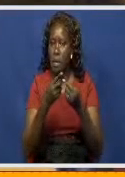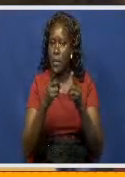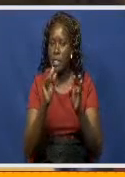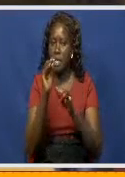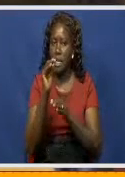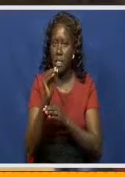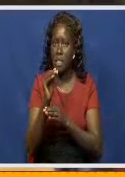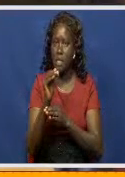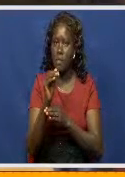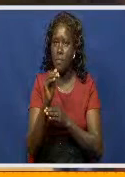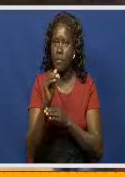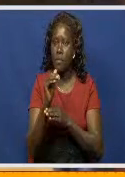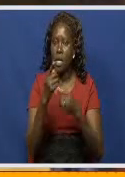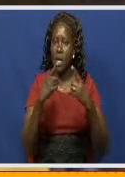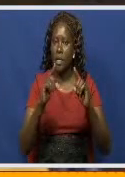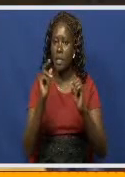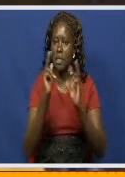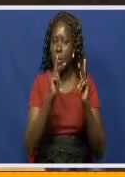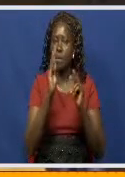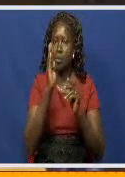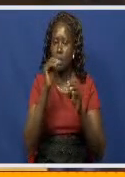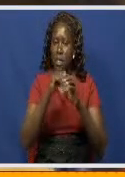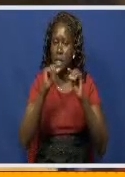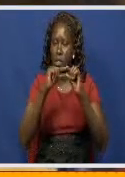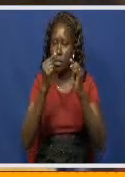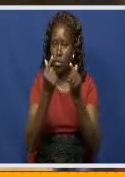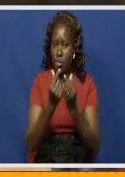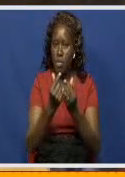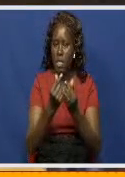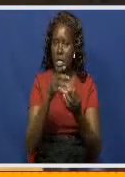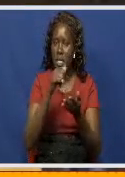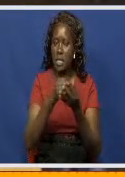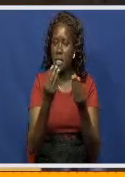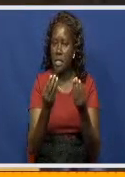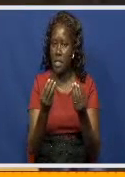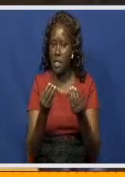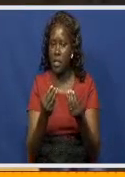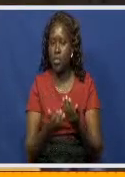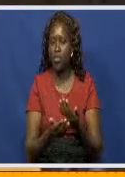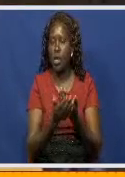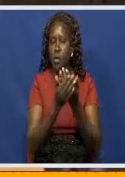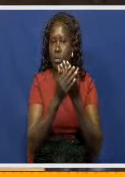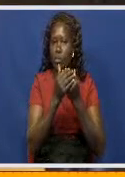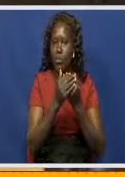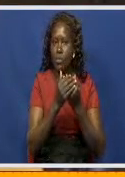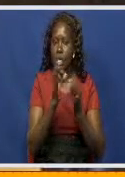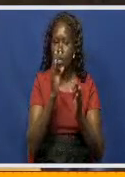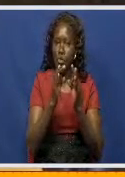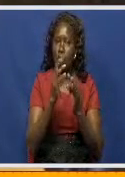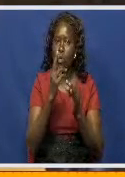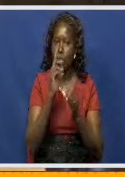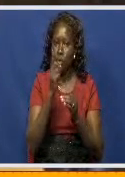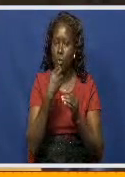ni watu wajiunge kwa vikundi kwa sababu itakuwa rahisi sana kuwasaidia na kuwapea hiyo mkopo kama mko kwa